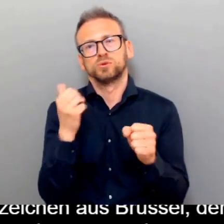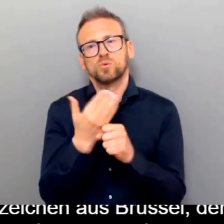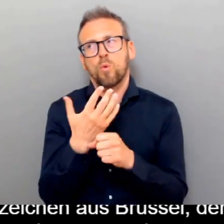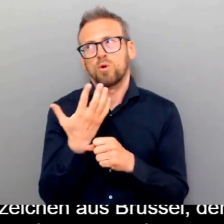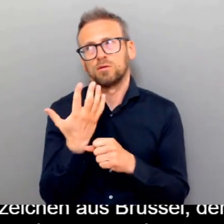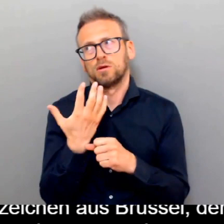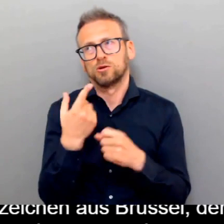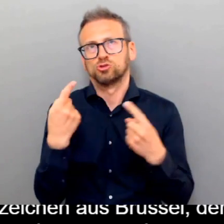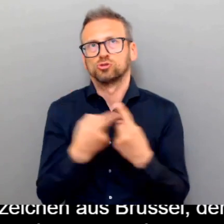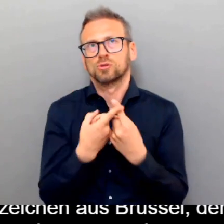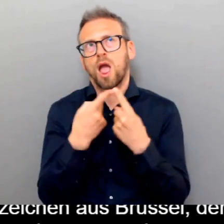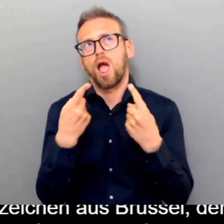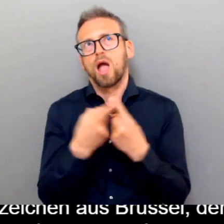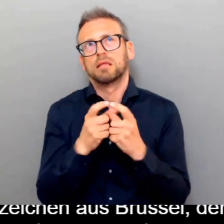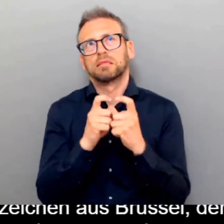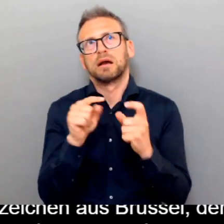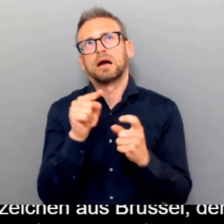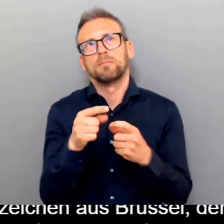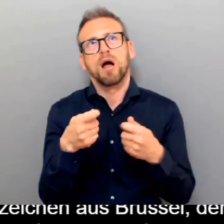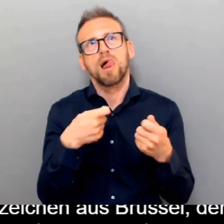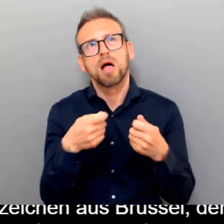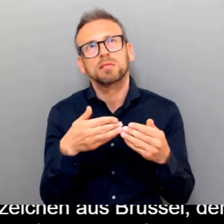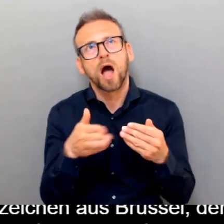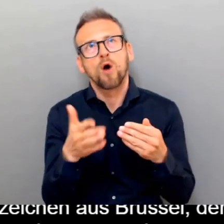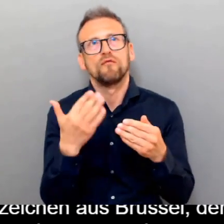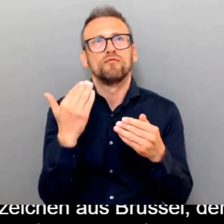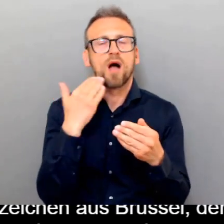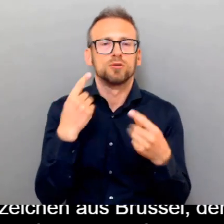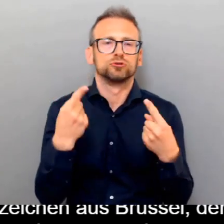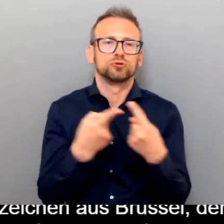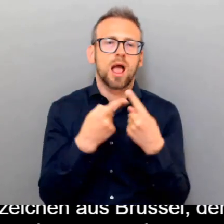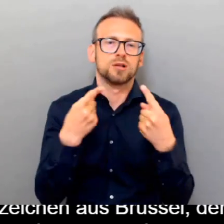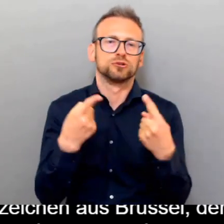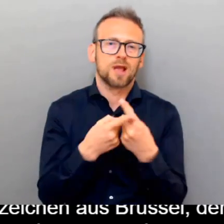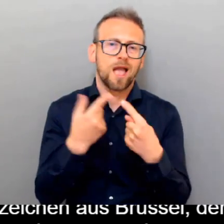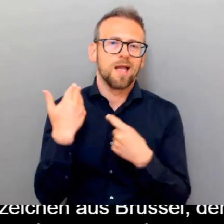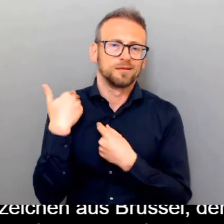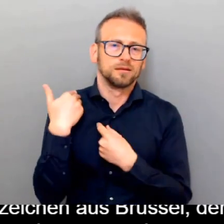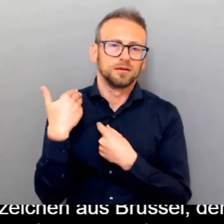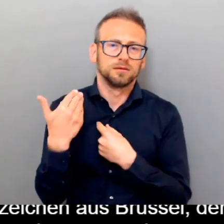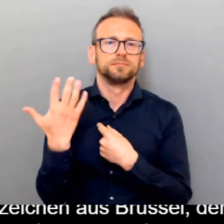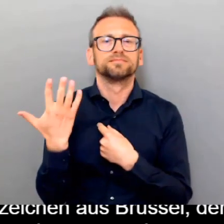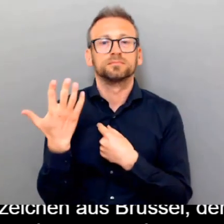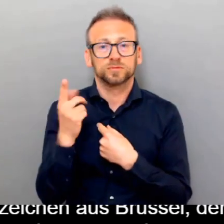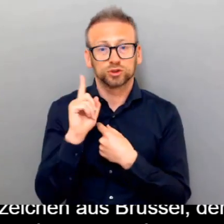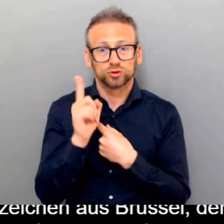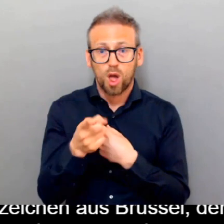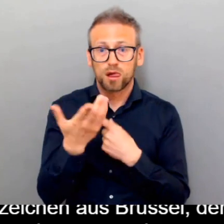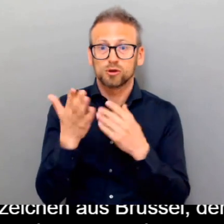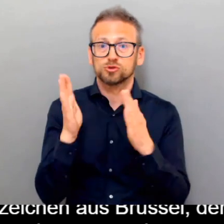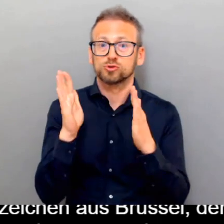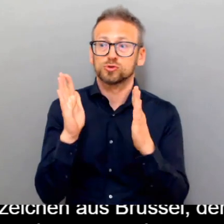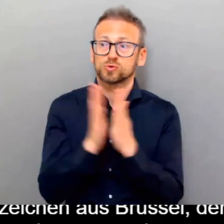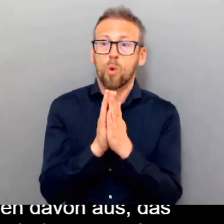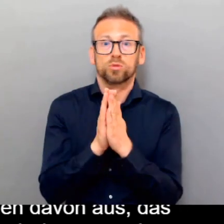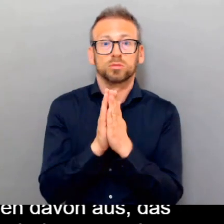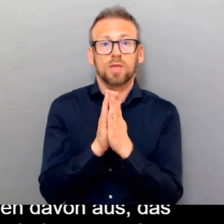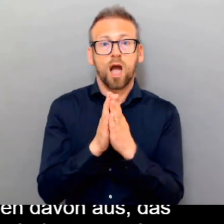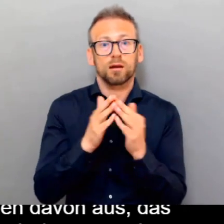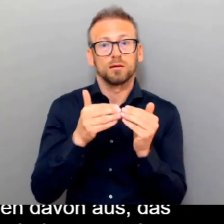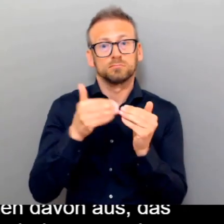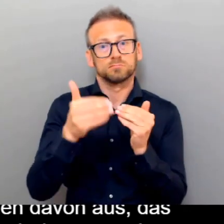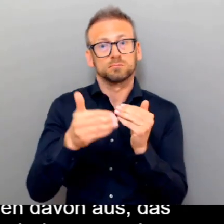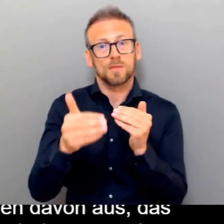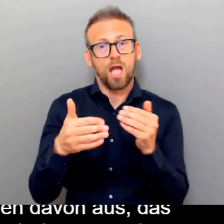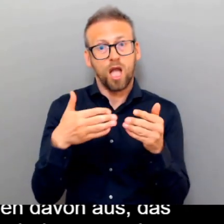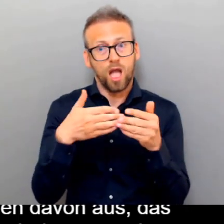bewährtes Streitthema seit Langem. Soll man die Sonntage öffnen, soll man während der Woche länger öffnen?